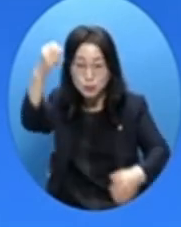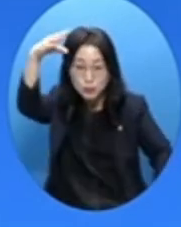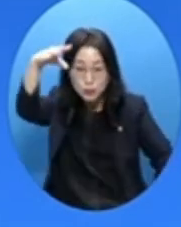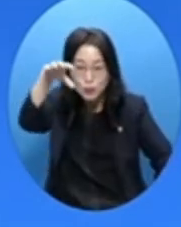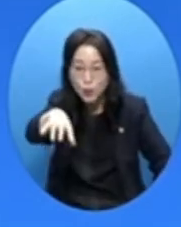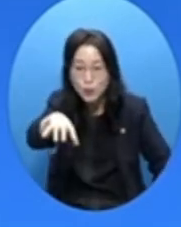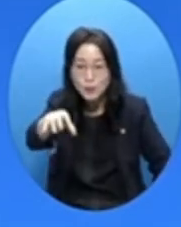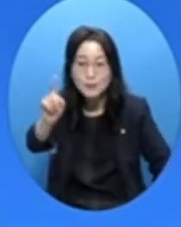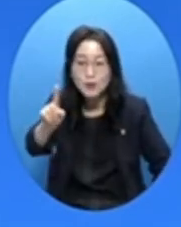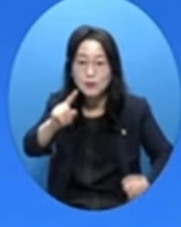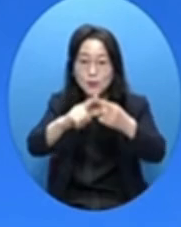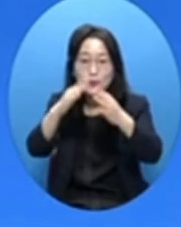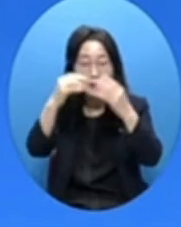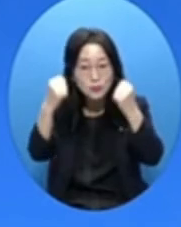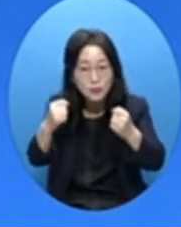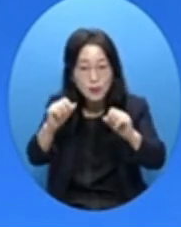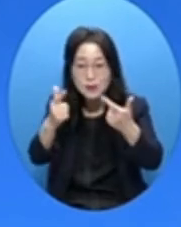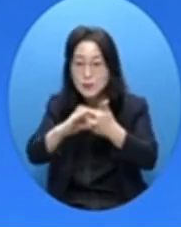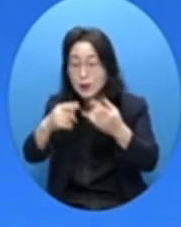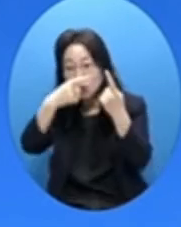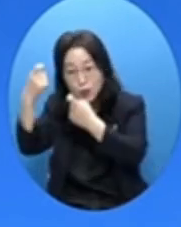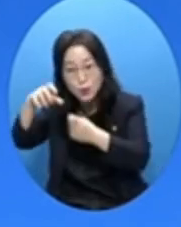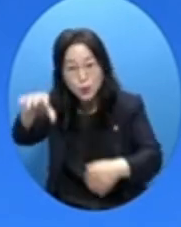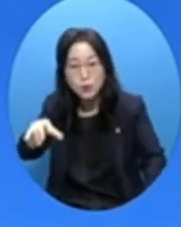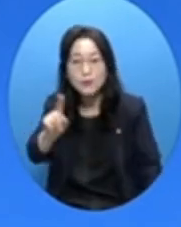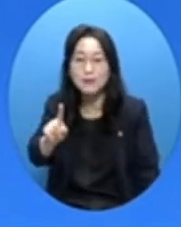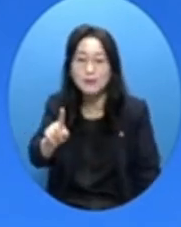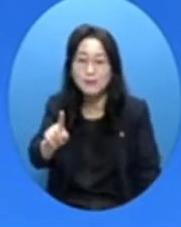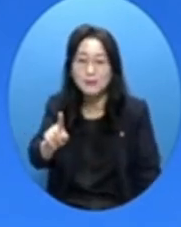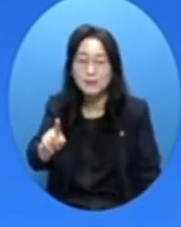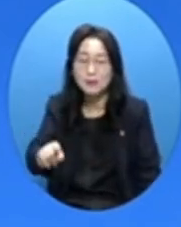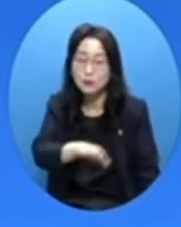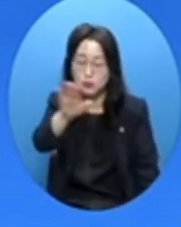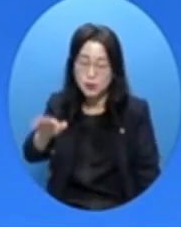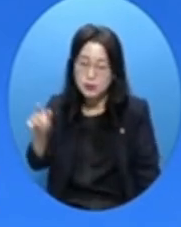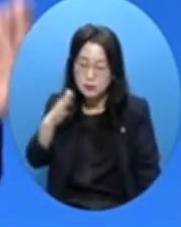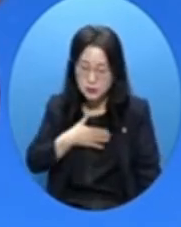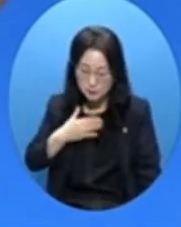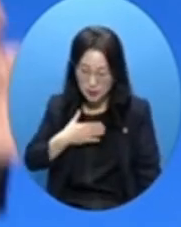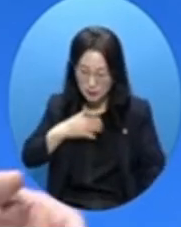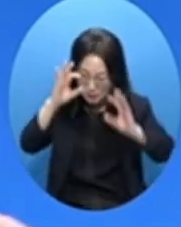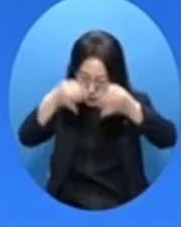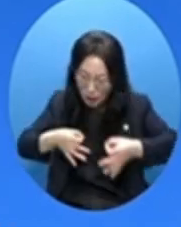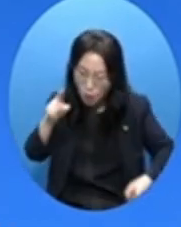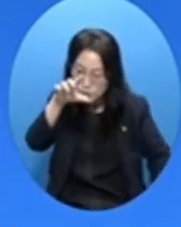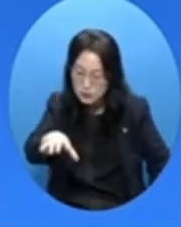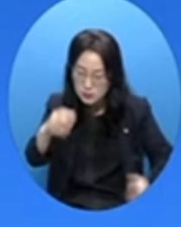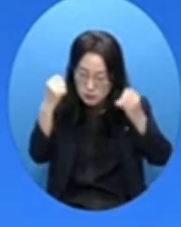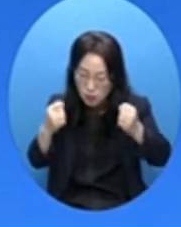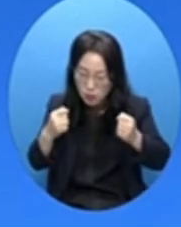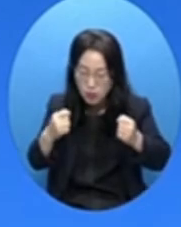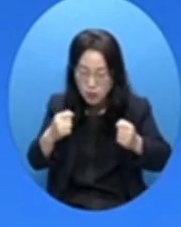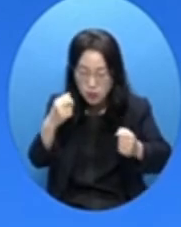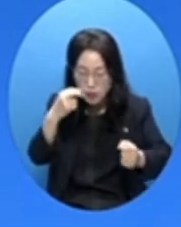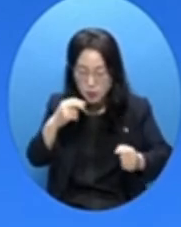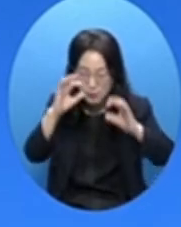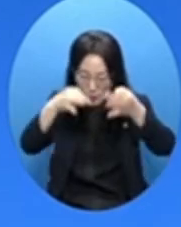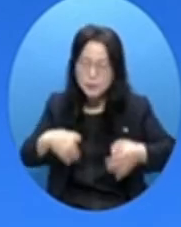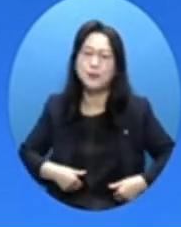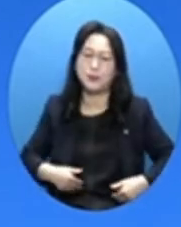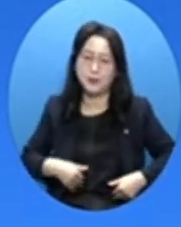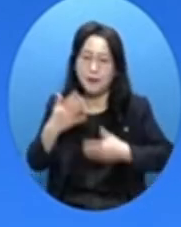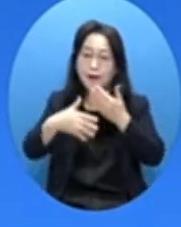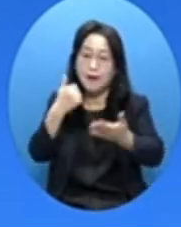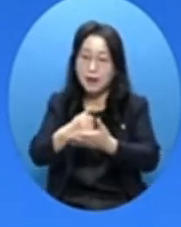죄의 유혹에 노출된 자리 입니까 언제나 우리가 어디 있는지 우리 자지를 살펴 보아야 되는 것입니다 하나님의 임재가 있는 그 자리에